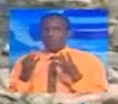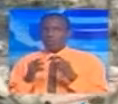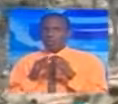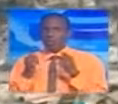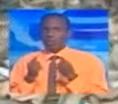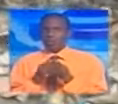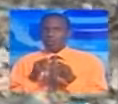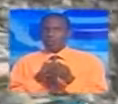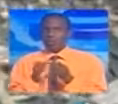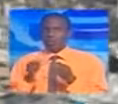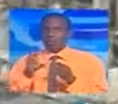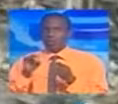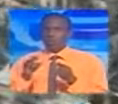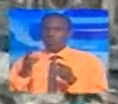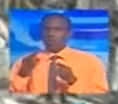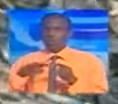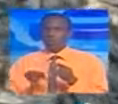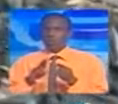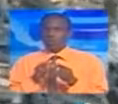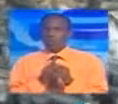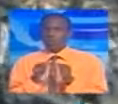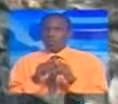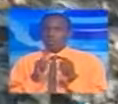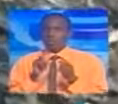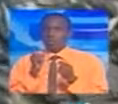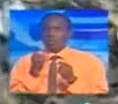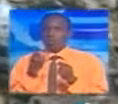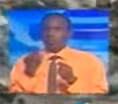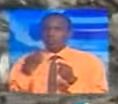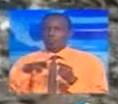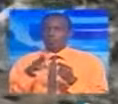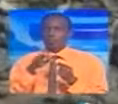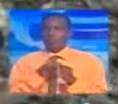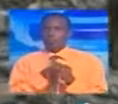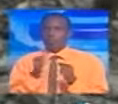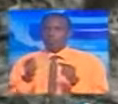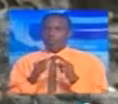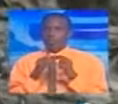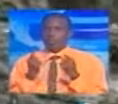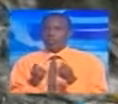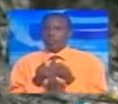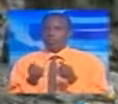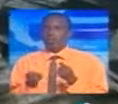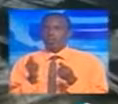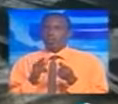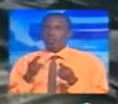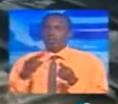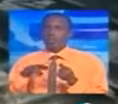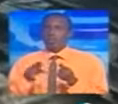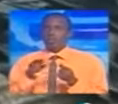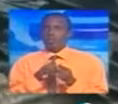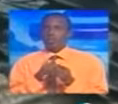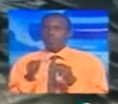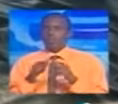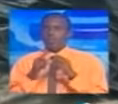pâtés de maisons, soit une cinquantaine selon donc les premiers chiffres. Les pompiers sont arrivés rapidement sur le lieu et donc